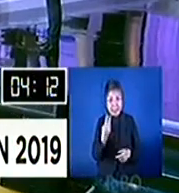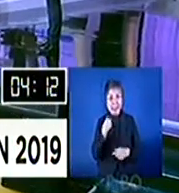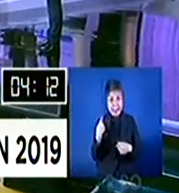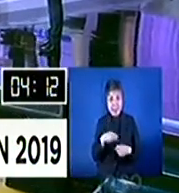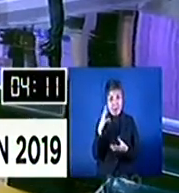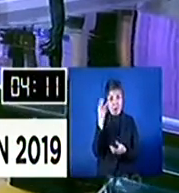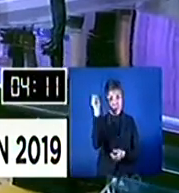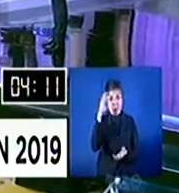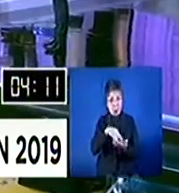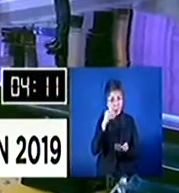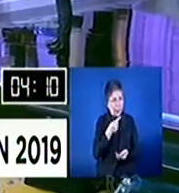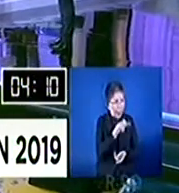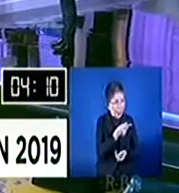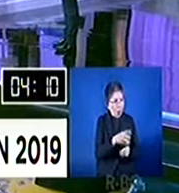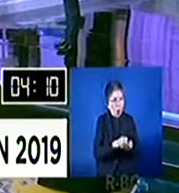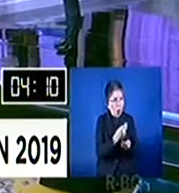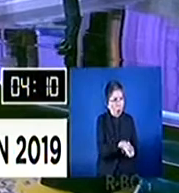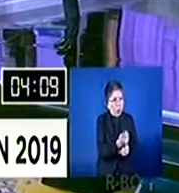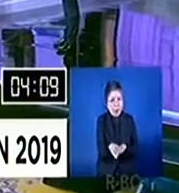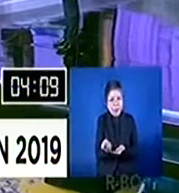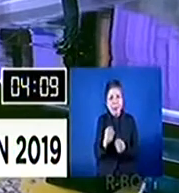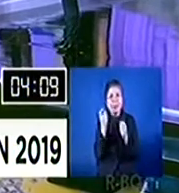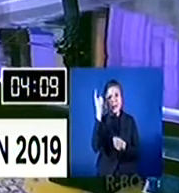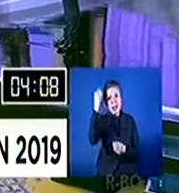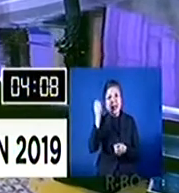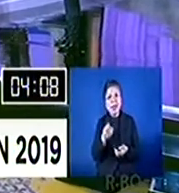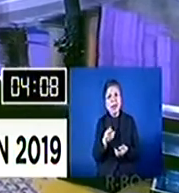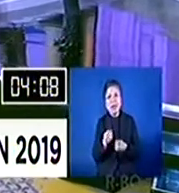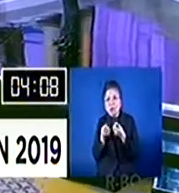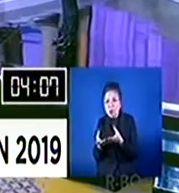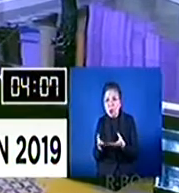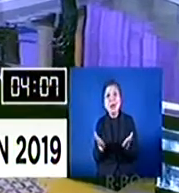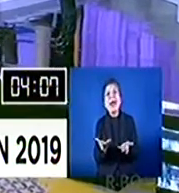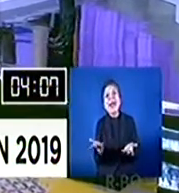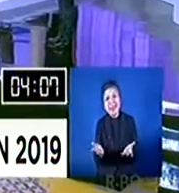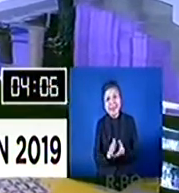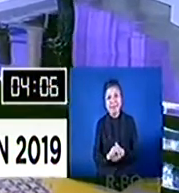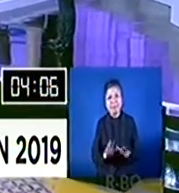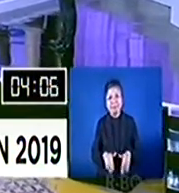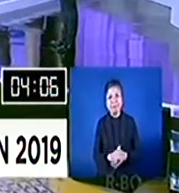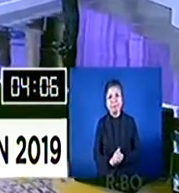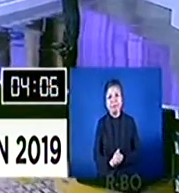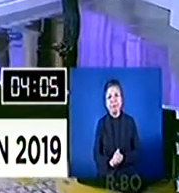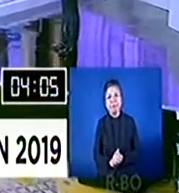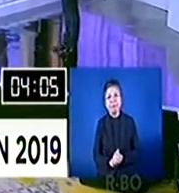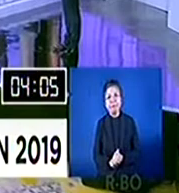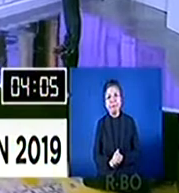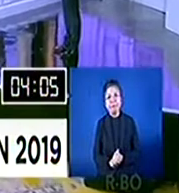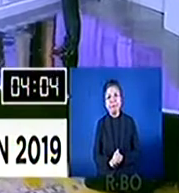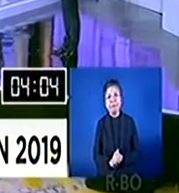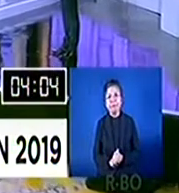dilihat belanja pendidikannya. Terima kasih. Selanjutnya, silakan Pak Sandiaga Uno.